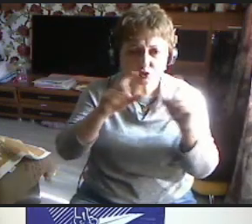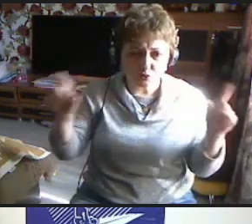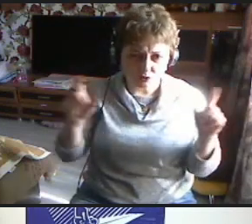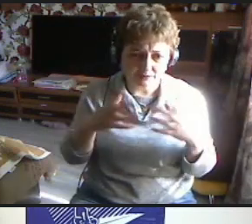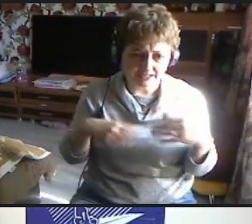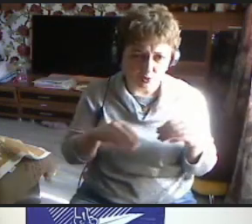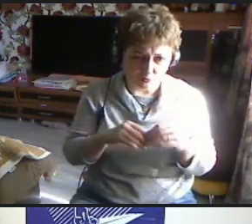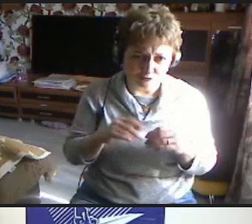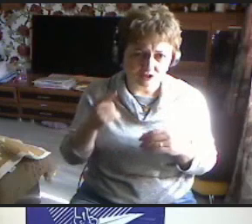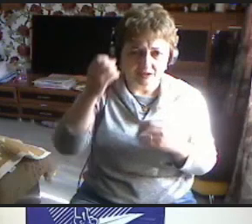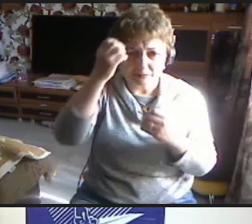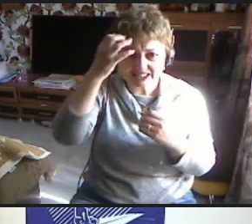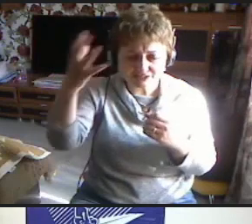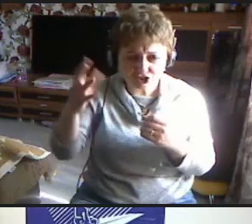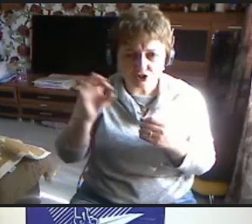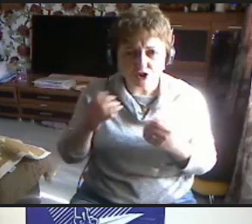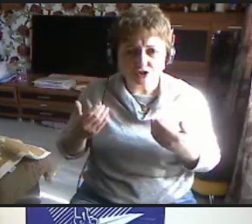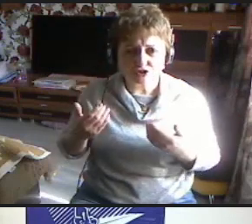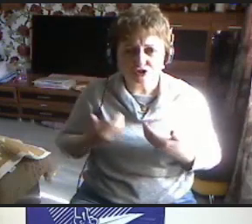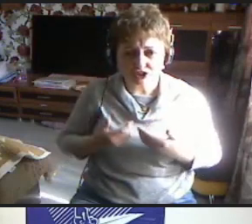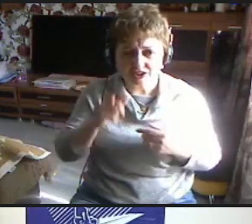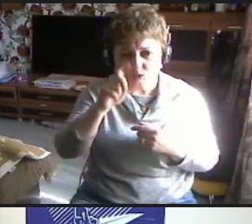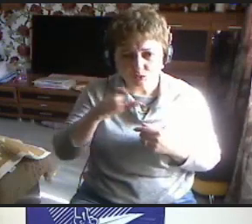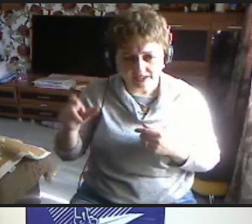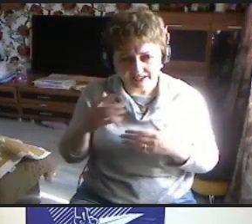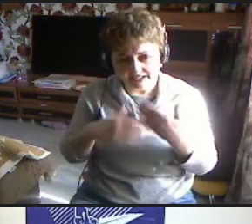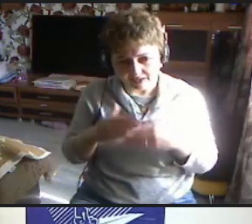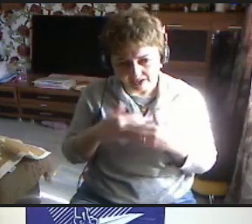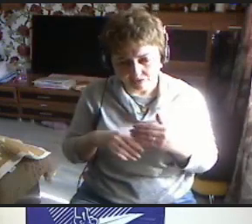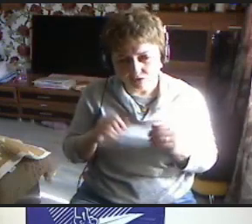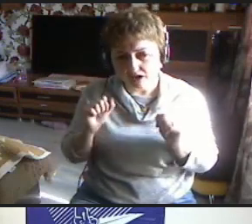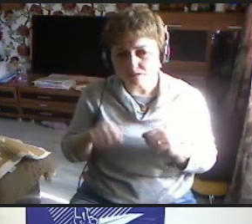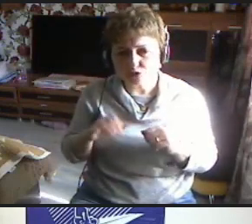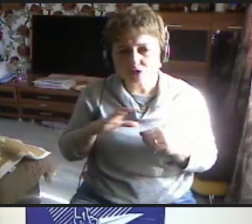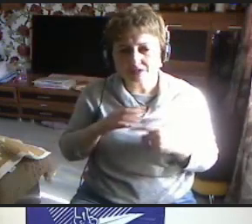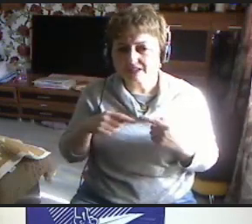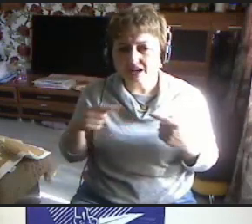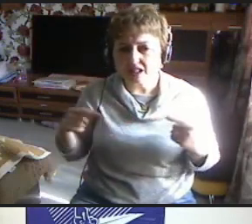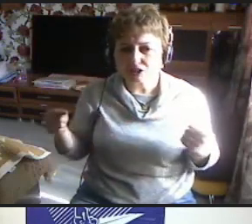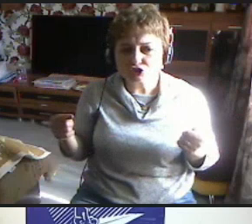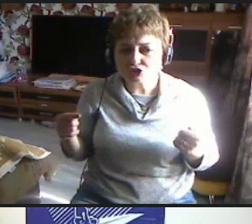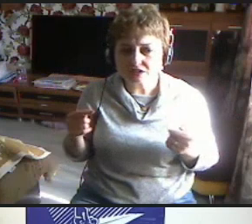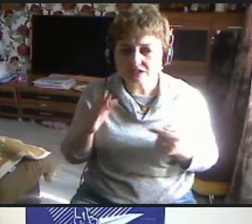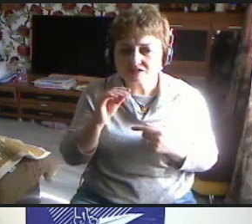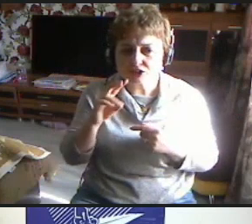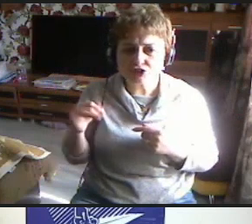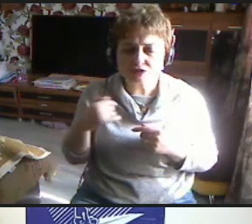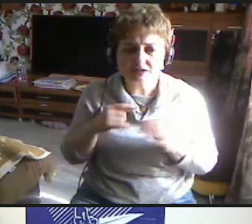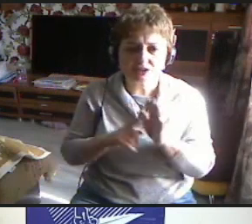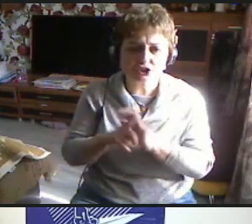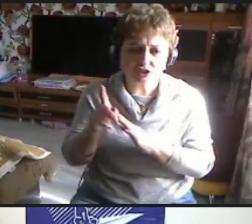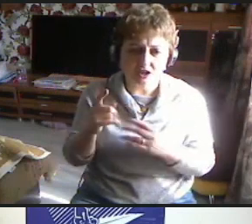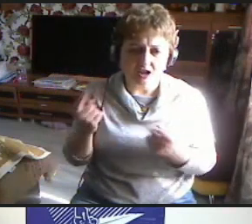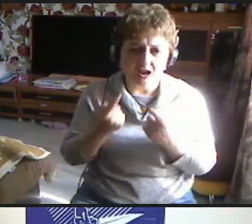просвещение о жизни людей с инвалидностью. Это могут быть различные вещи. Мы начинаем обычно с